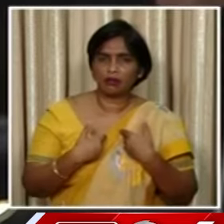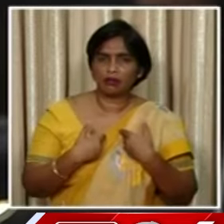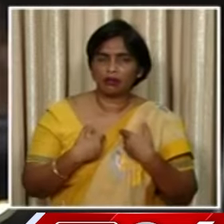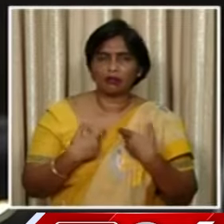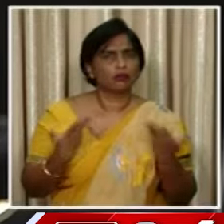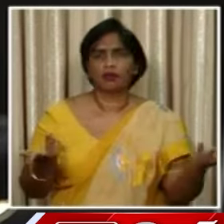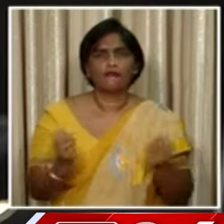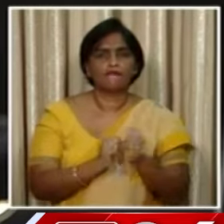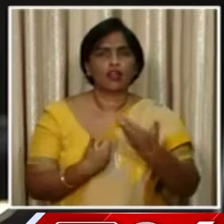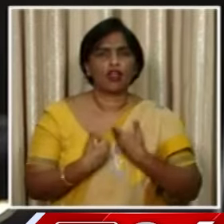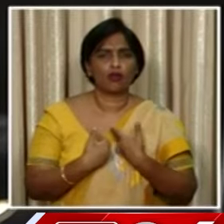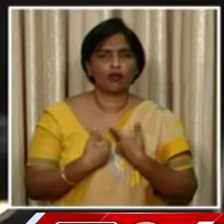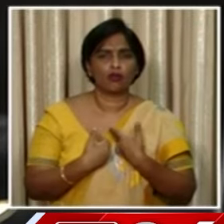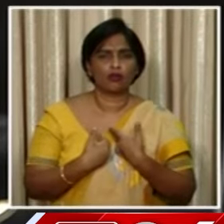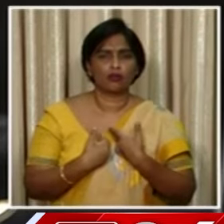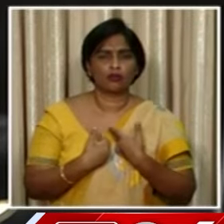මොකද්ද කරන්න කියන්නේ?